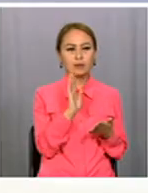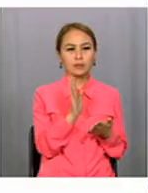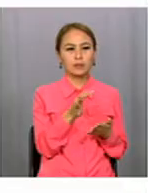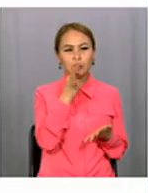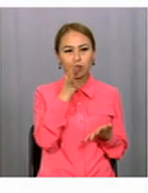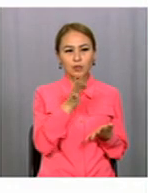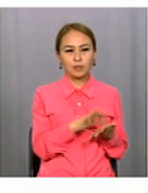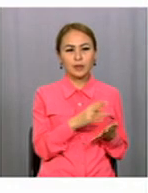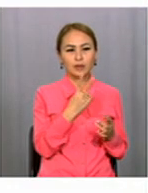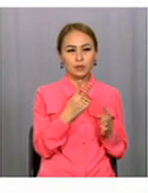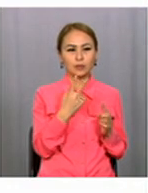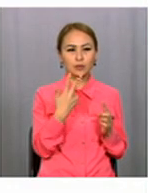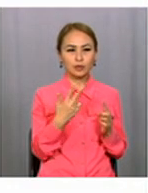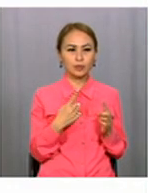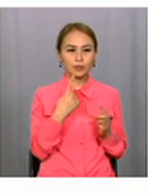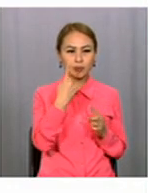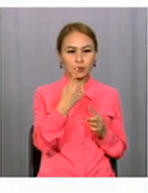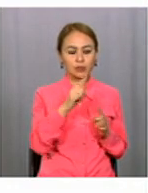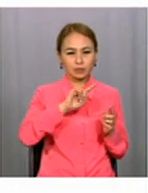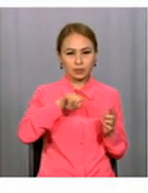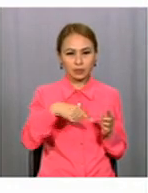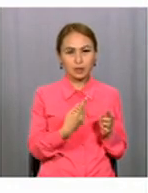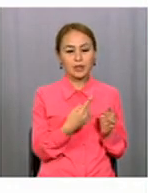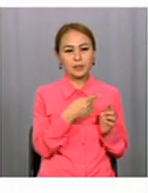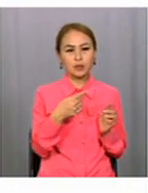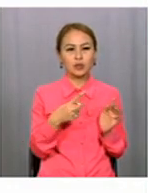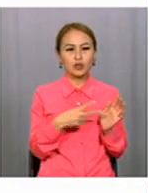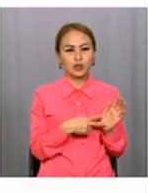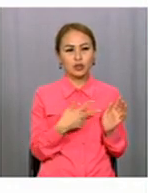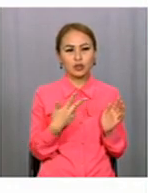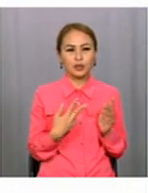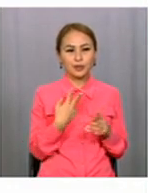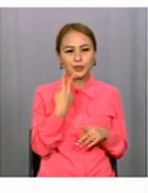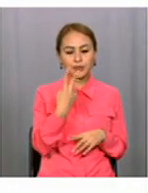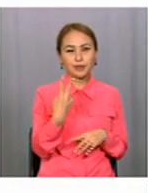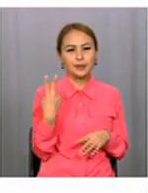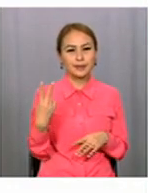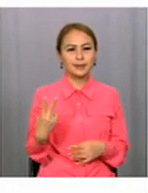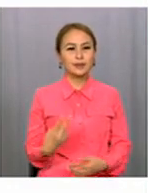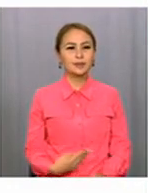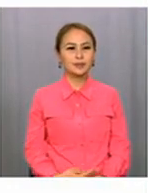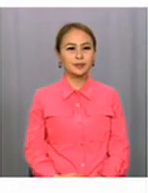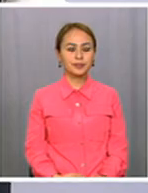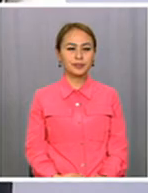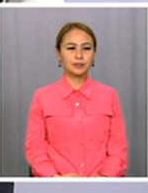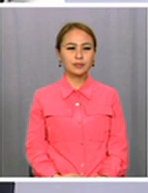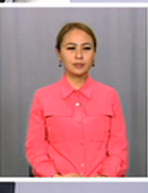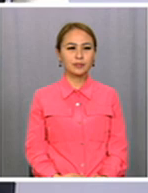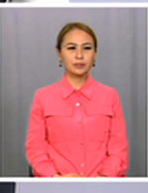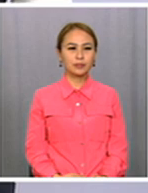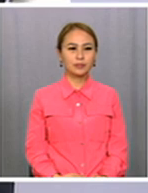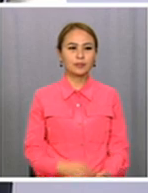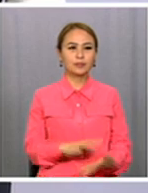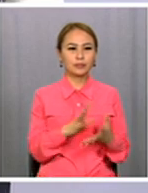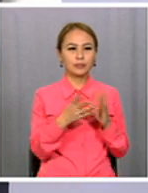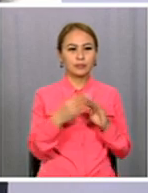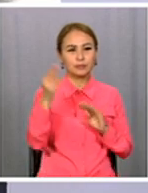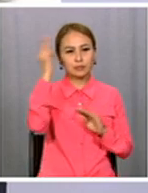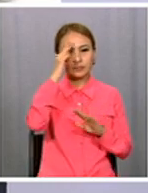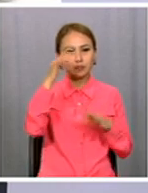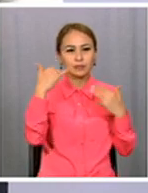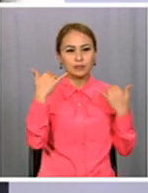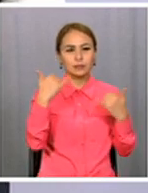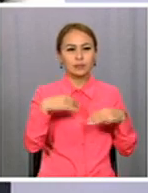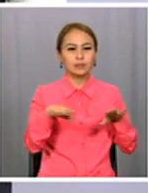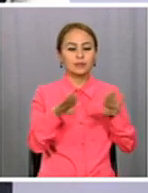жауабы 2,3-тен 1, минус 7,3-тен 2, және 2 болады. Сонымен оқушылар, бүгінгі сабақта